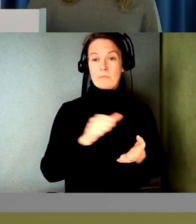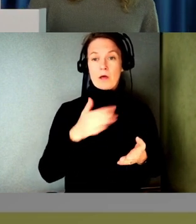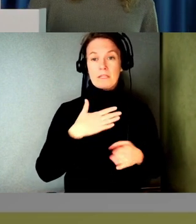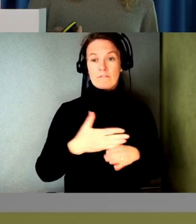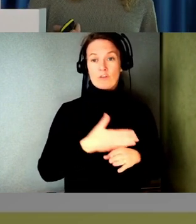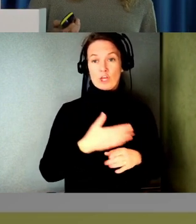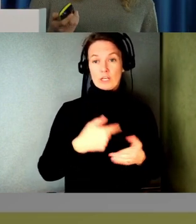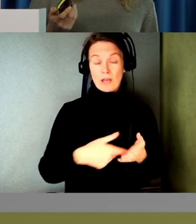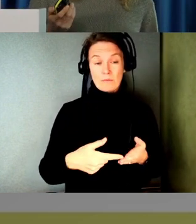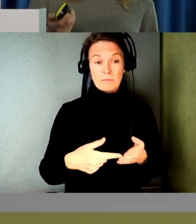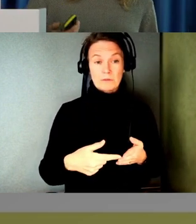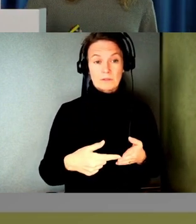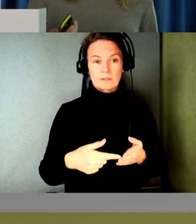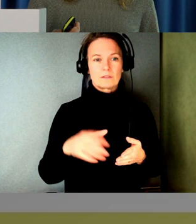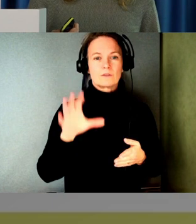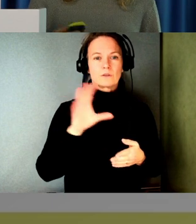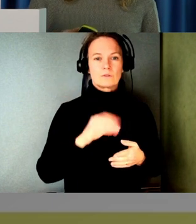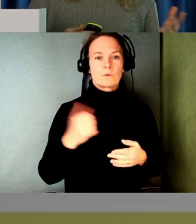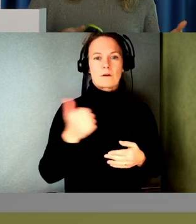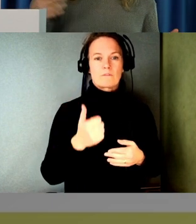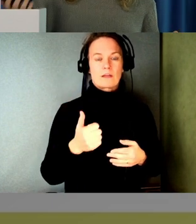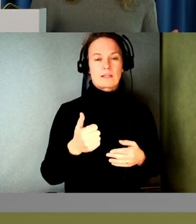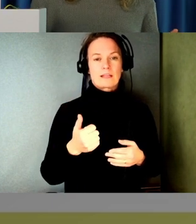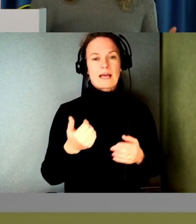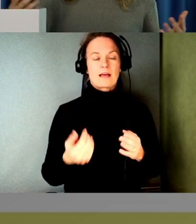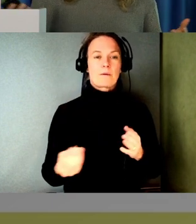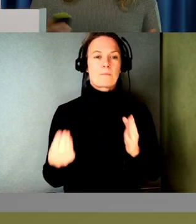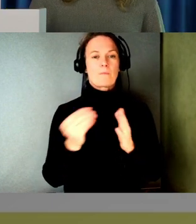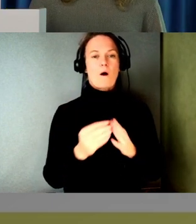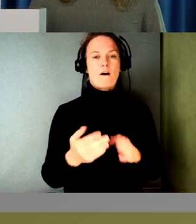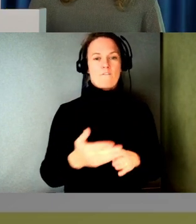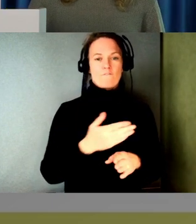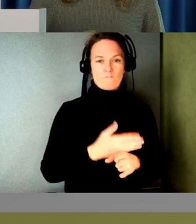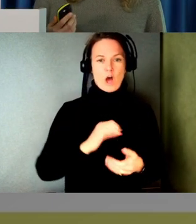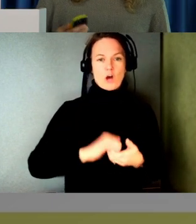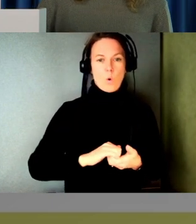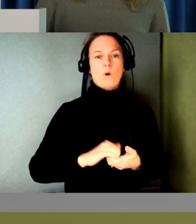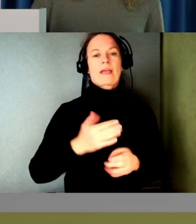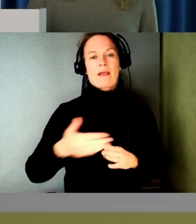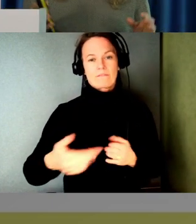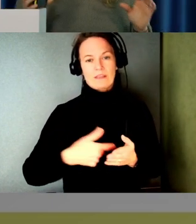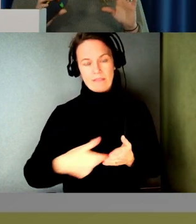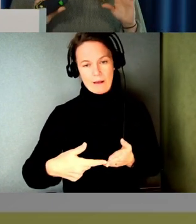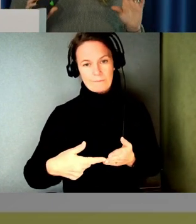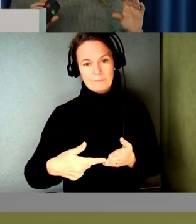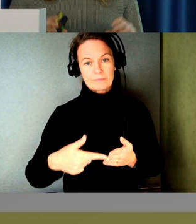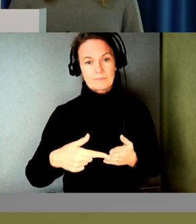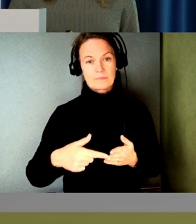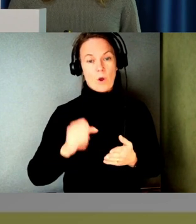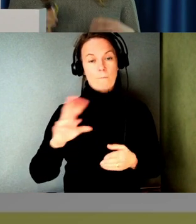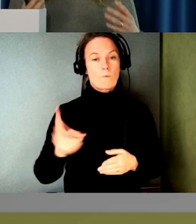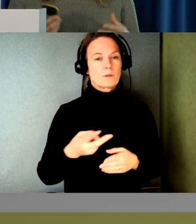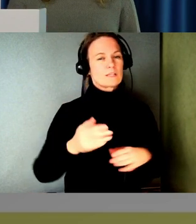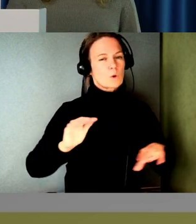förnamn så då kan det behövas preciseras lite till för och efternamn om det är båda de så det är ett exempel på att hålla det